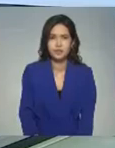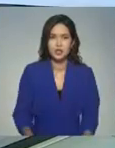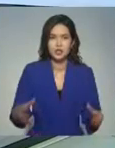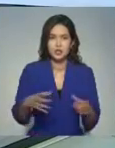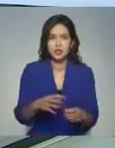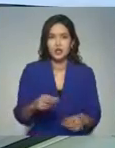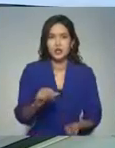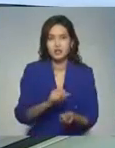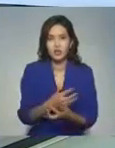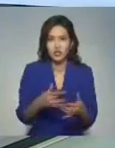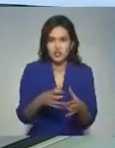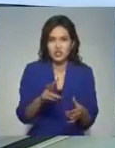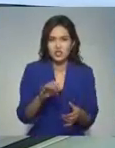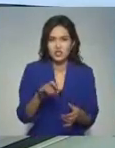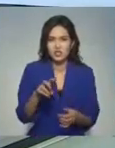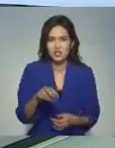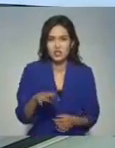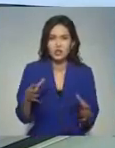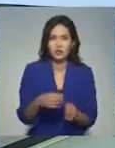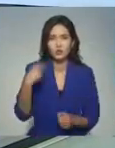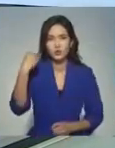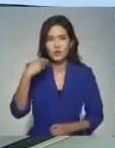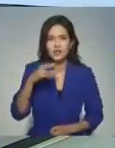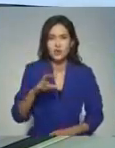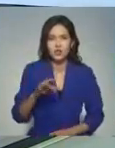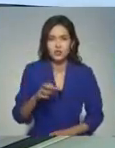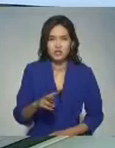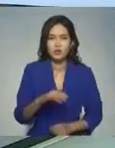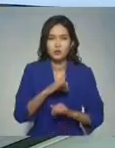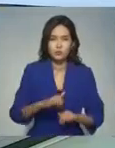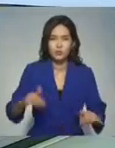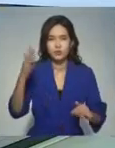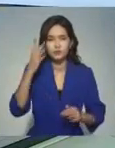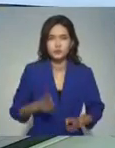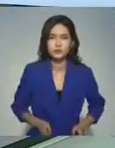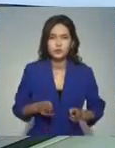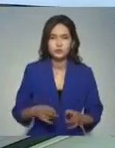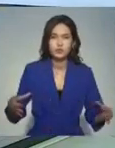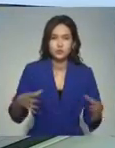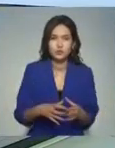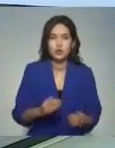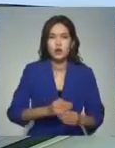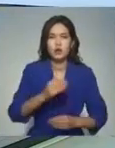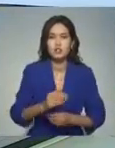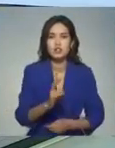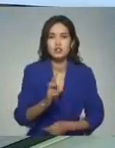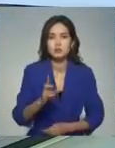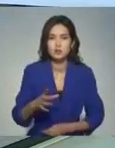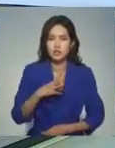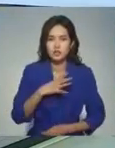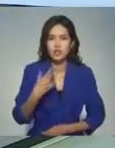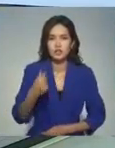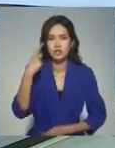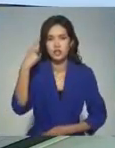Члены наркосиндиката задержаны в Туркестане и Кунаеве. Масштабную деятельность преступной группы пресекли сотрудники КНБ. Сообщается,